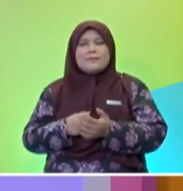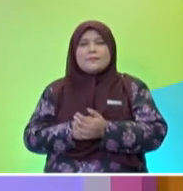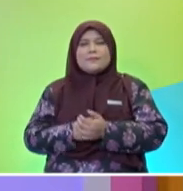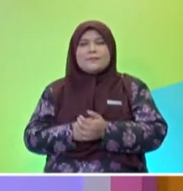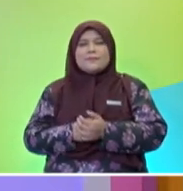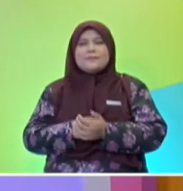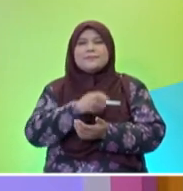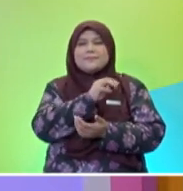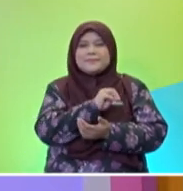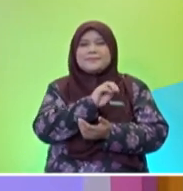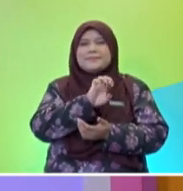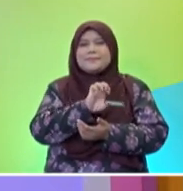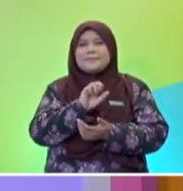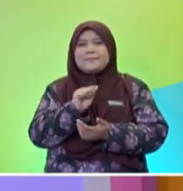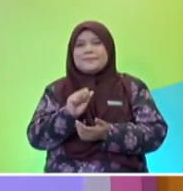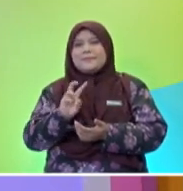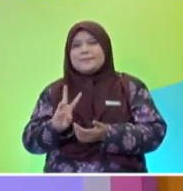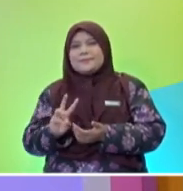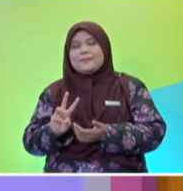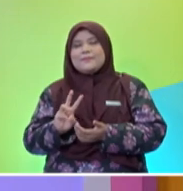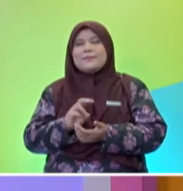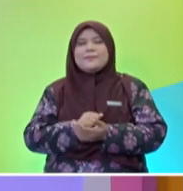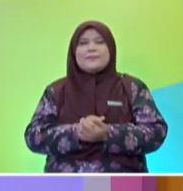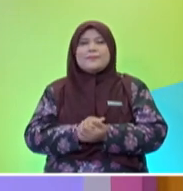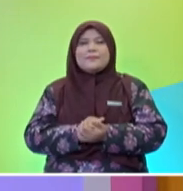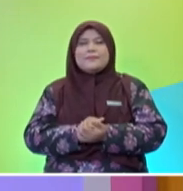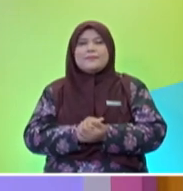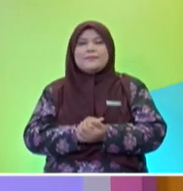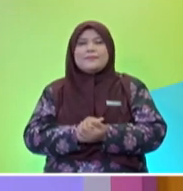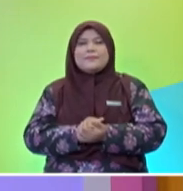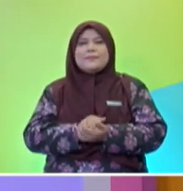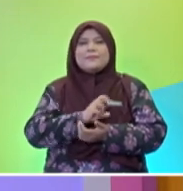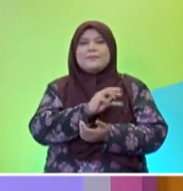miaw Ini miratau mesti ada dekat rumah kawan-kawan